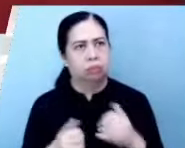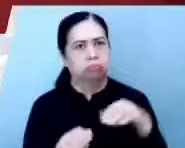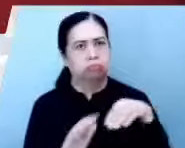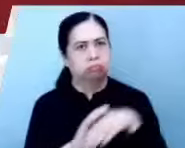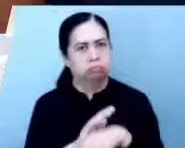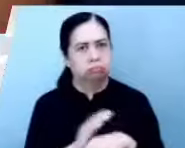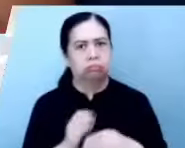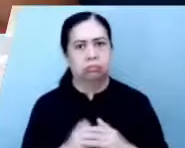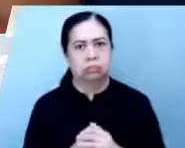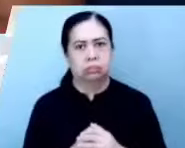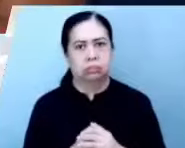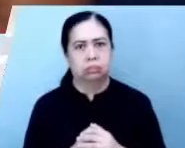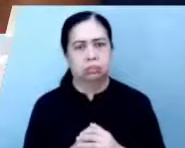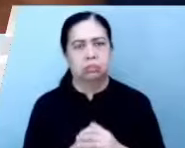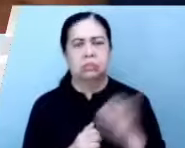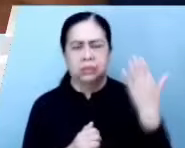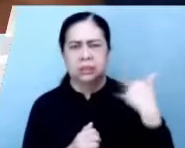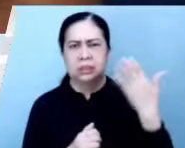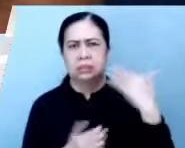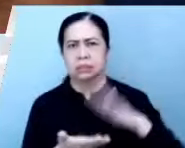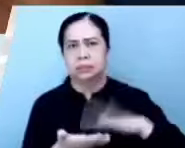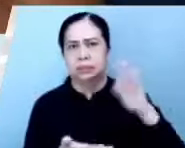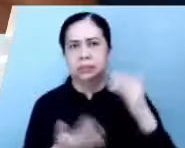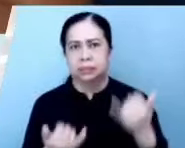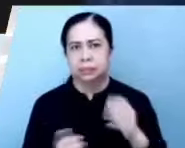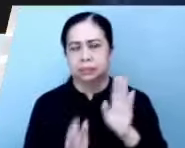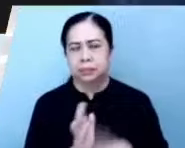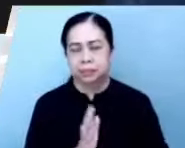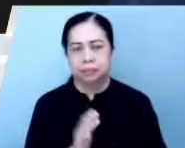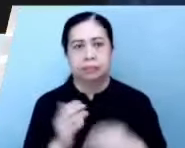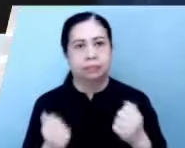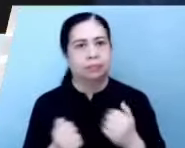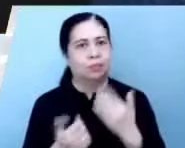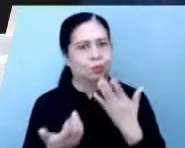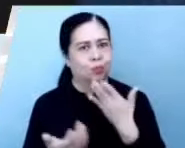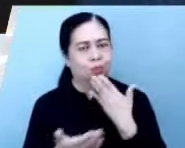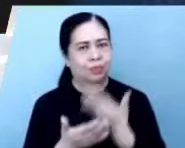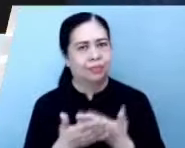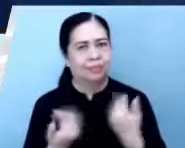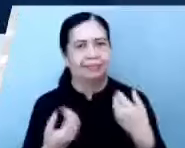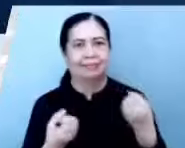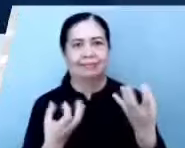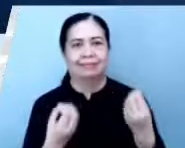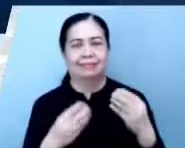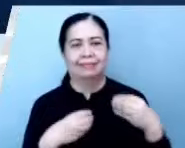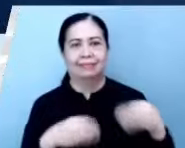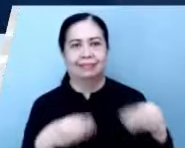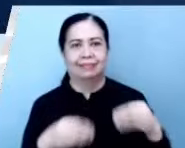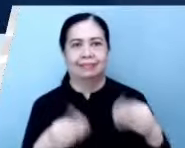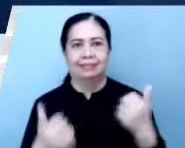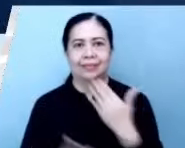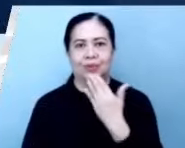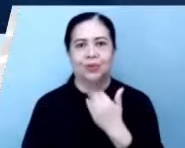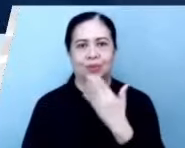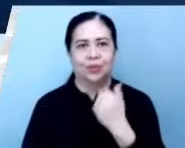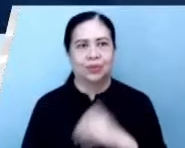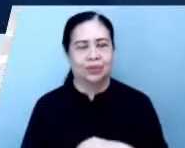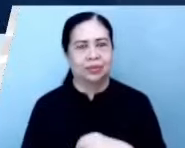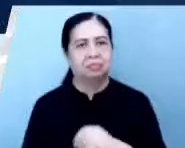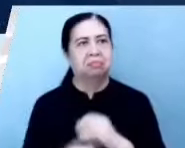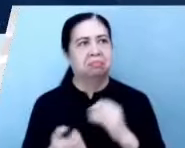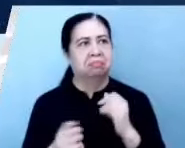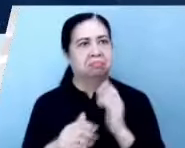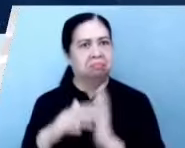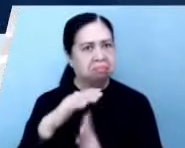Basta mataas dati. At dahil mas mura, matamis-tamis daw ang benta ngayon ng asukal. Medyo mataas, magagada-gada ang bentahan yan